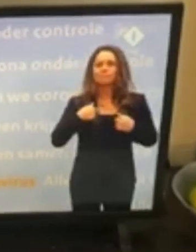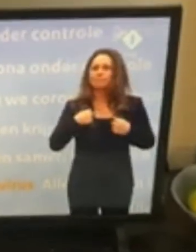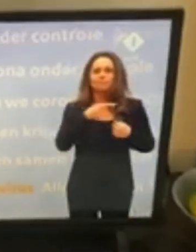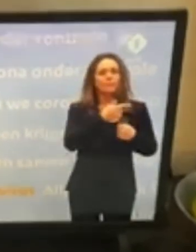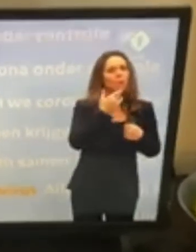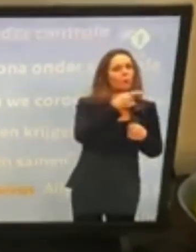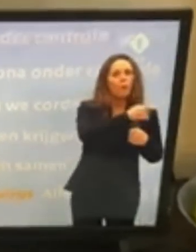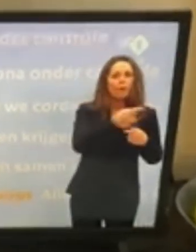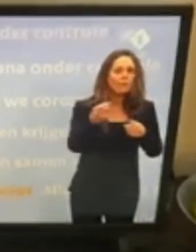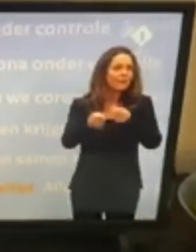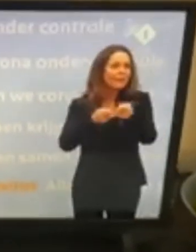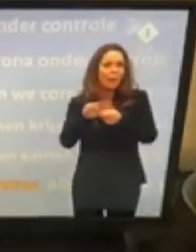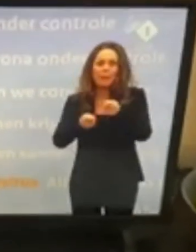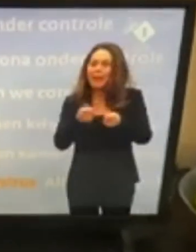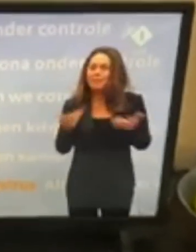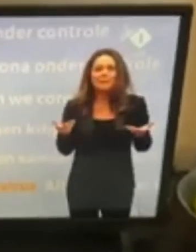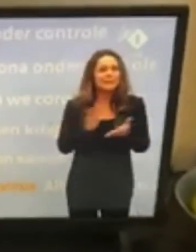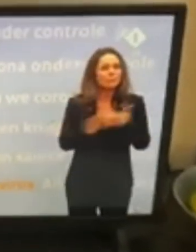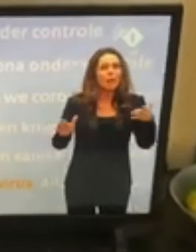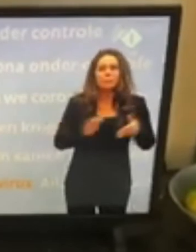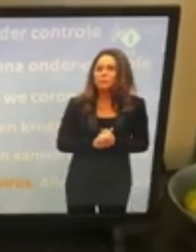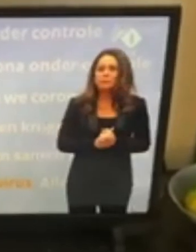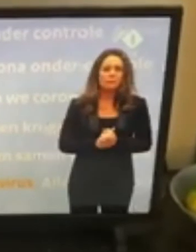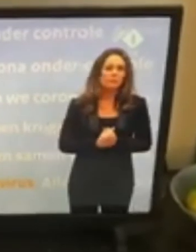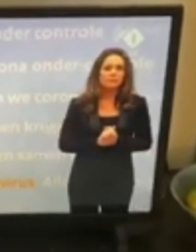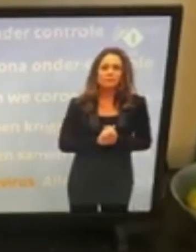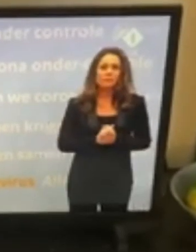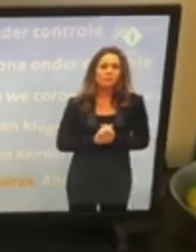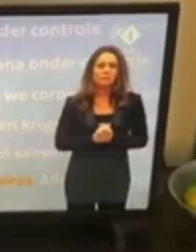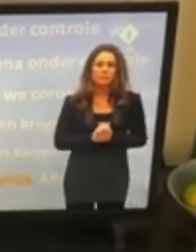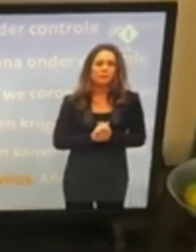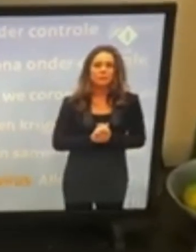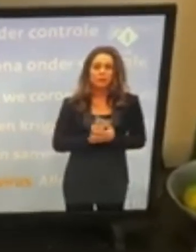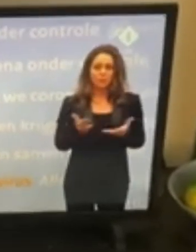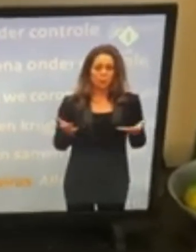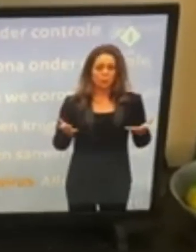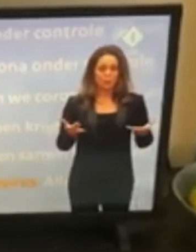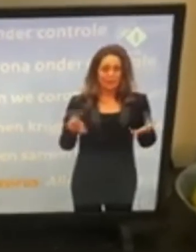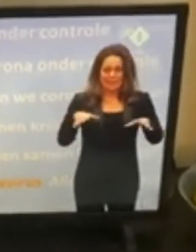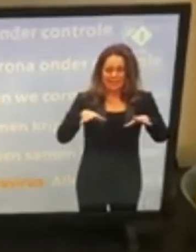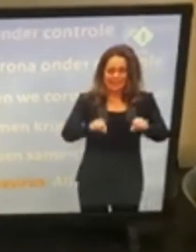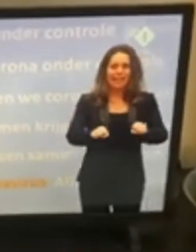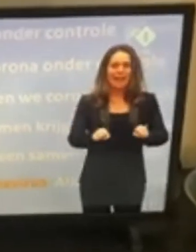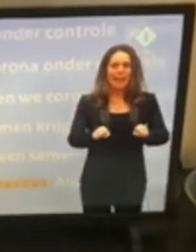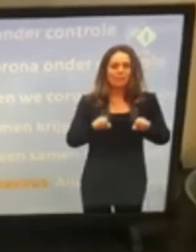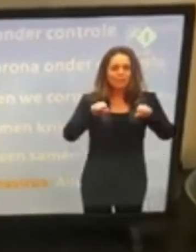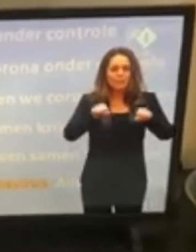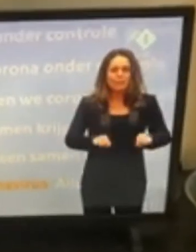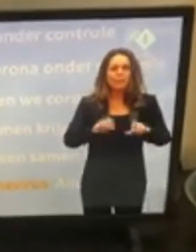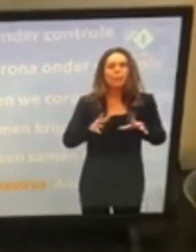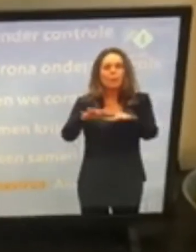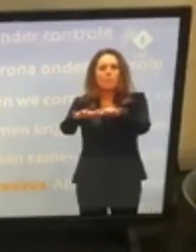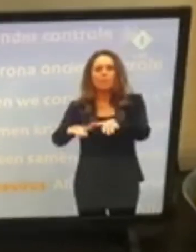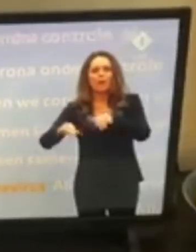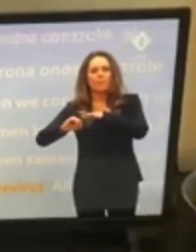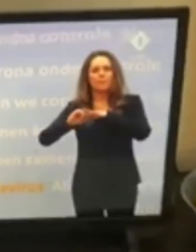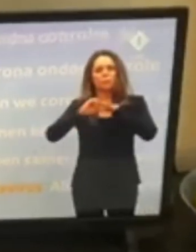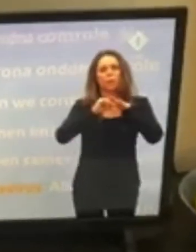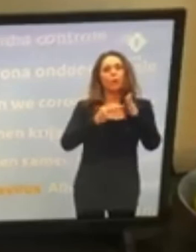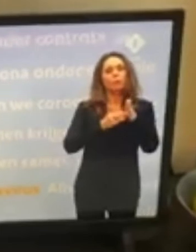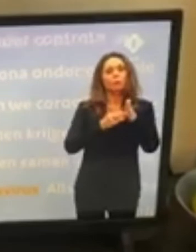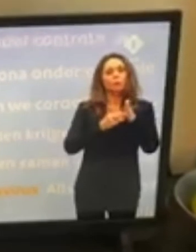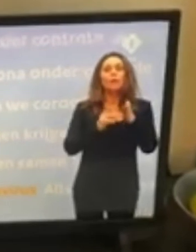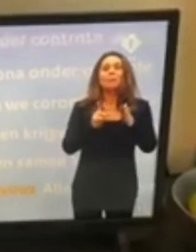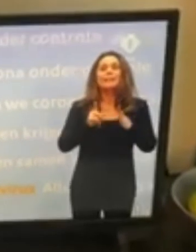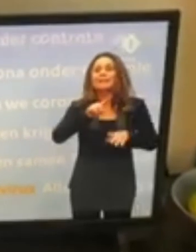niemand. Zeker. En natuurlijk kunnen en willen we zo'n ingrijpend besluit niet nemen zonder parlementaire steun. En daarom gaan we ook